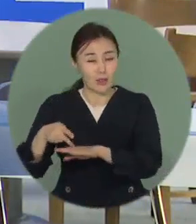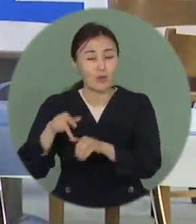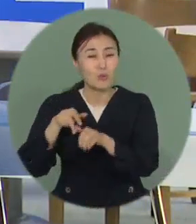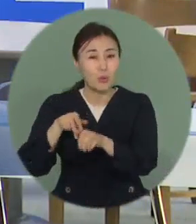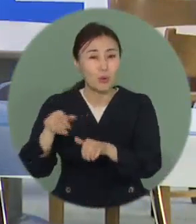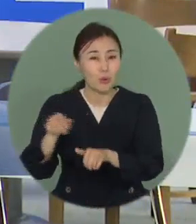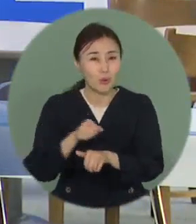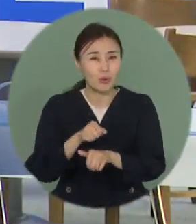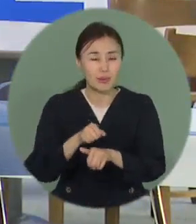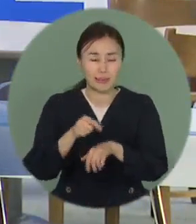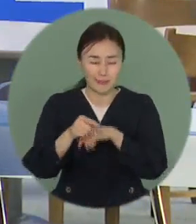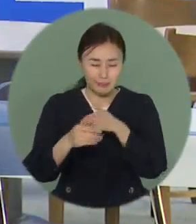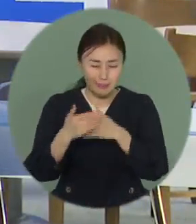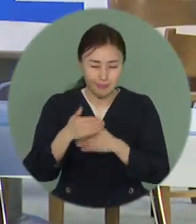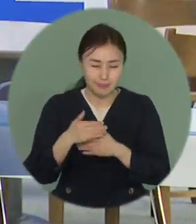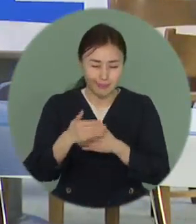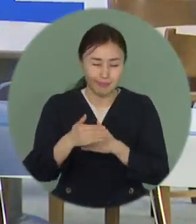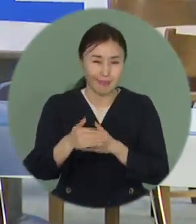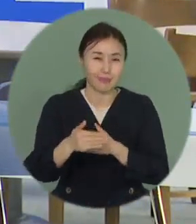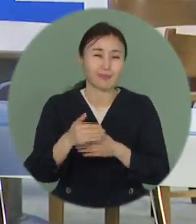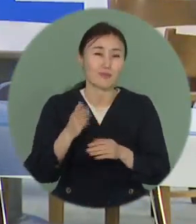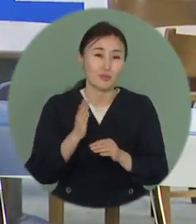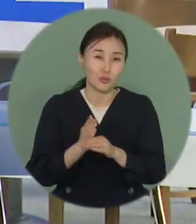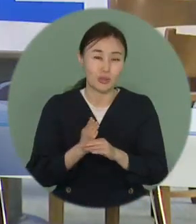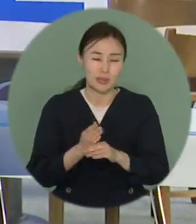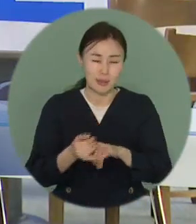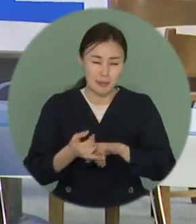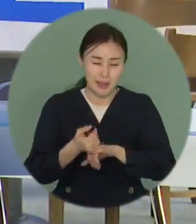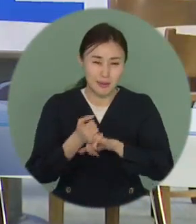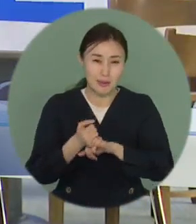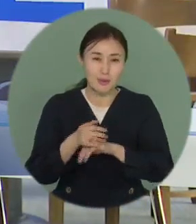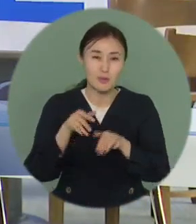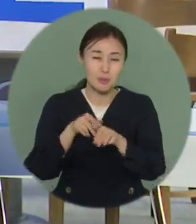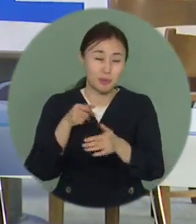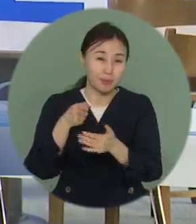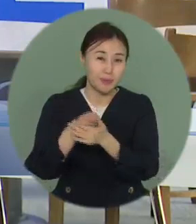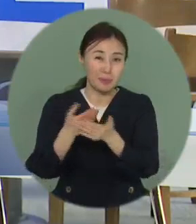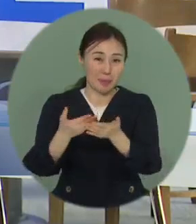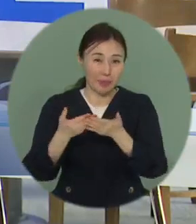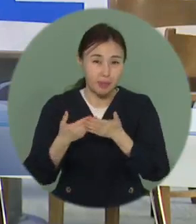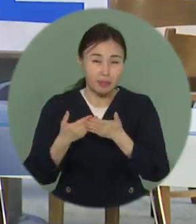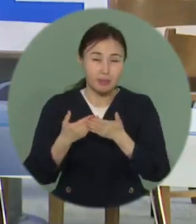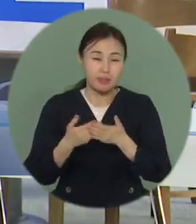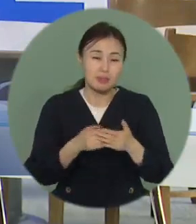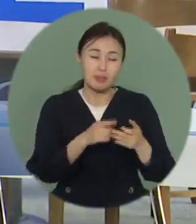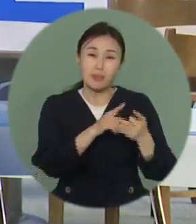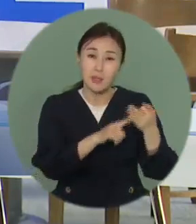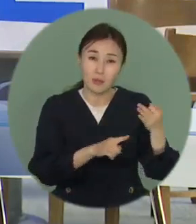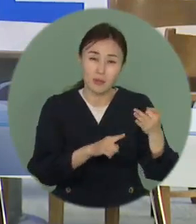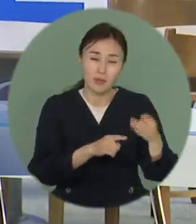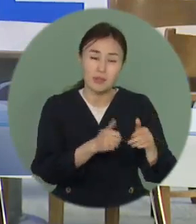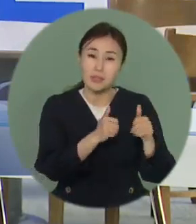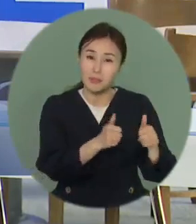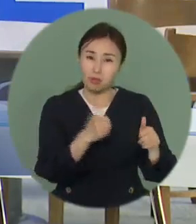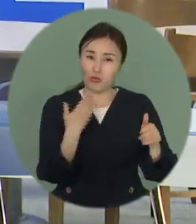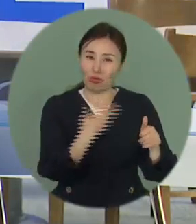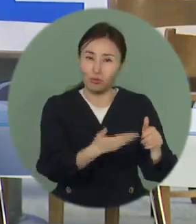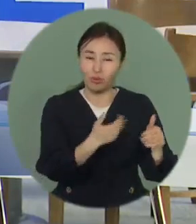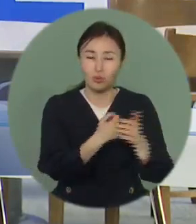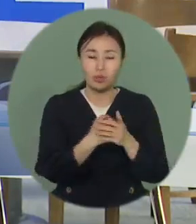한발을 더 내었습니다 반드시 후보가 돼서 정권 심판과 지역